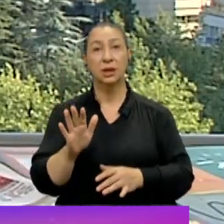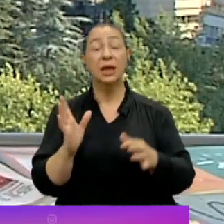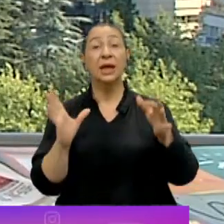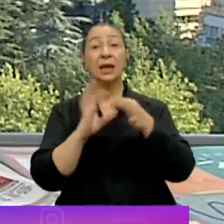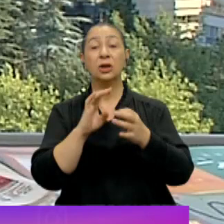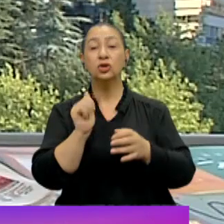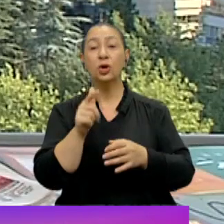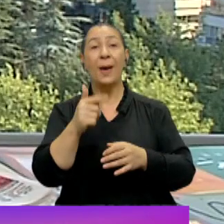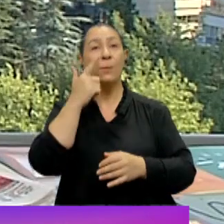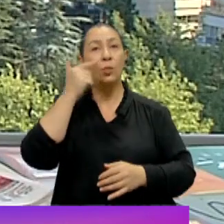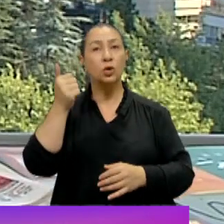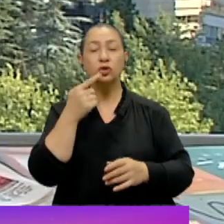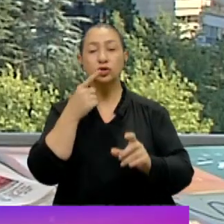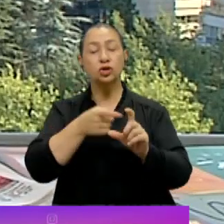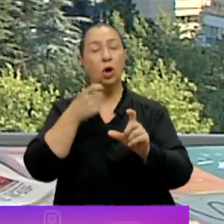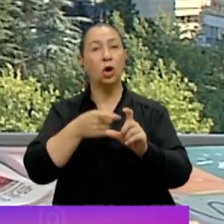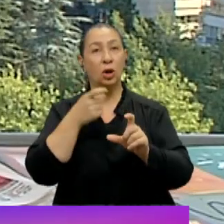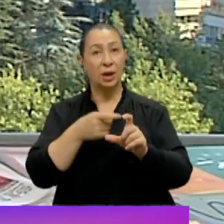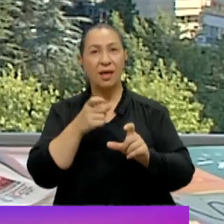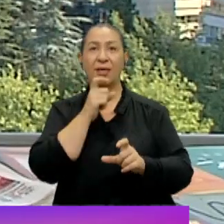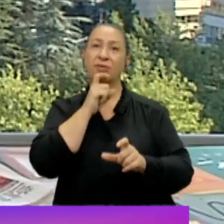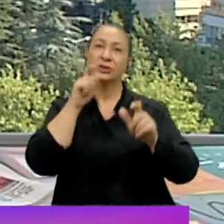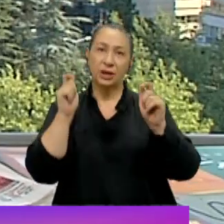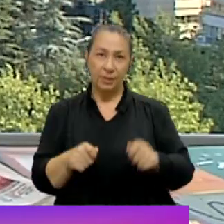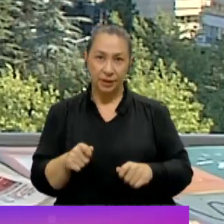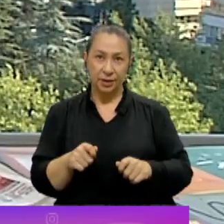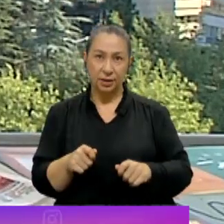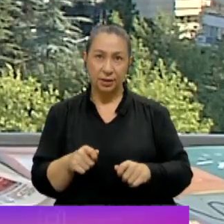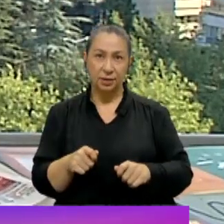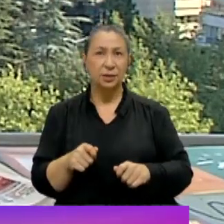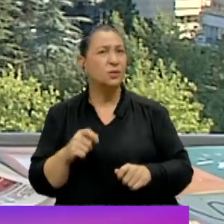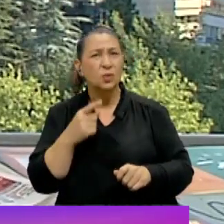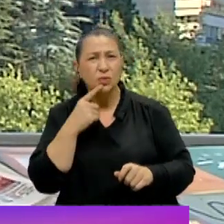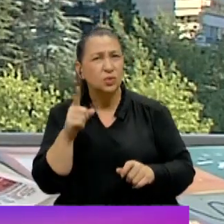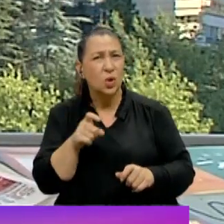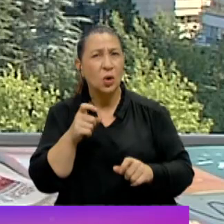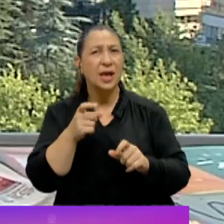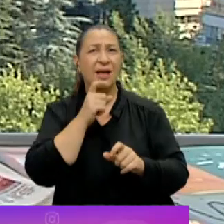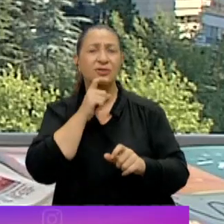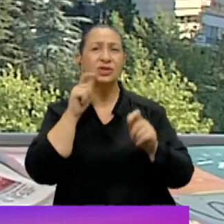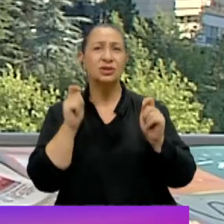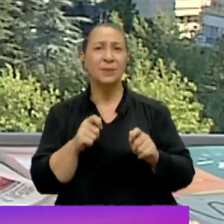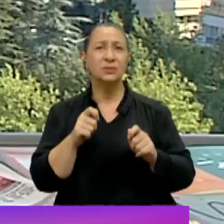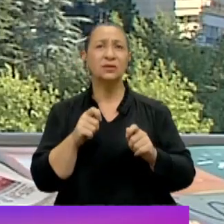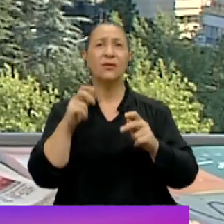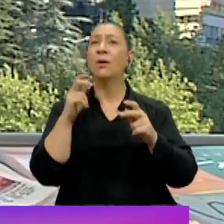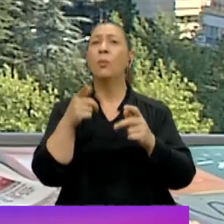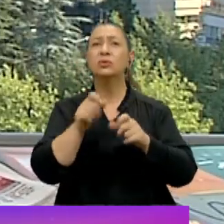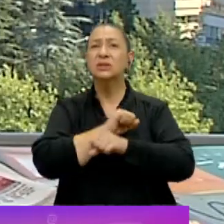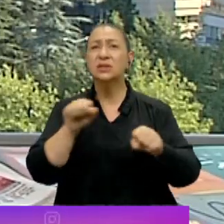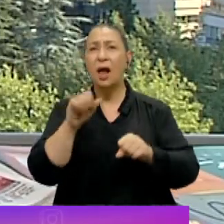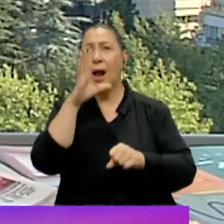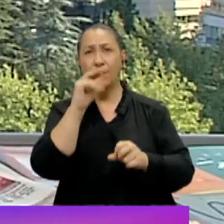İlgili şube müdürlerince sorgulamanın yanlış yapıldığı, yani sorgulama yanlış yapılmış, faturası da o